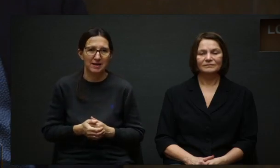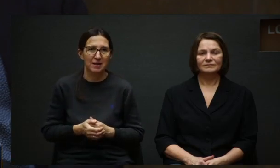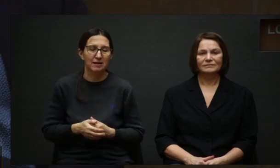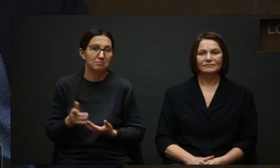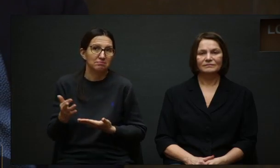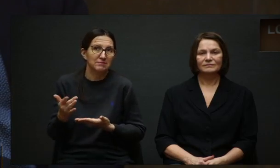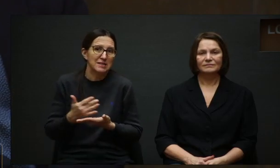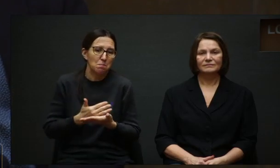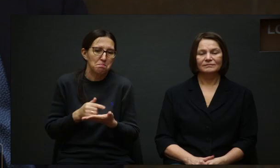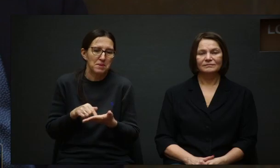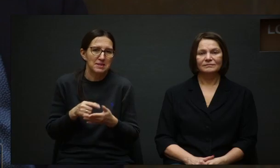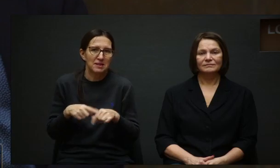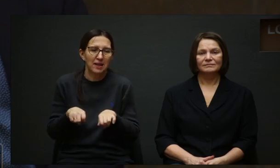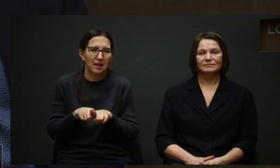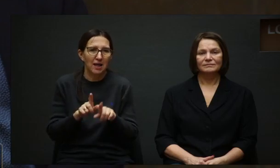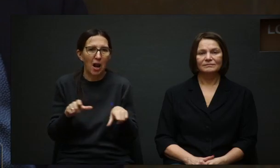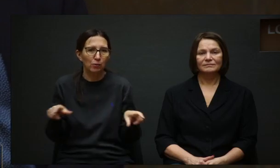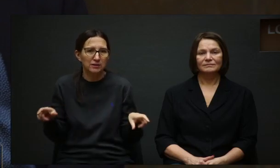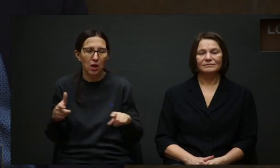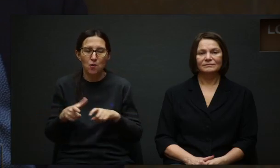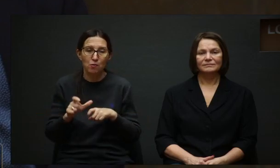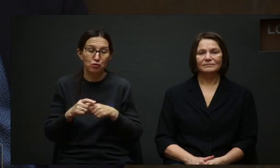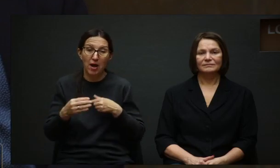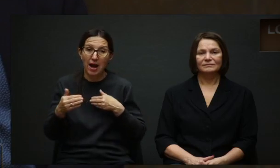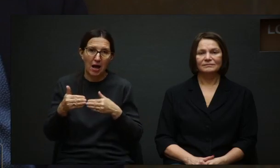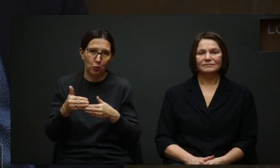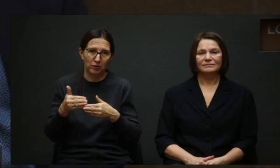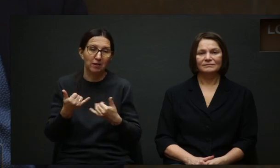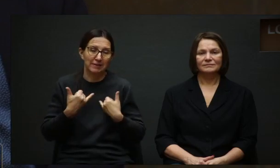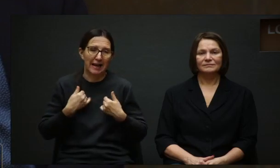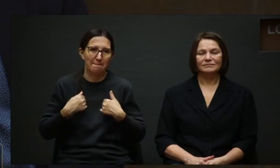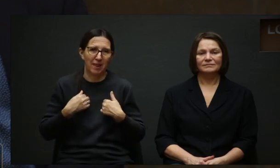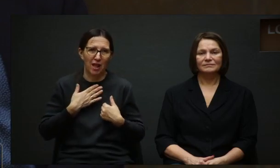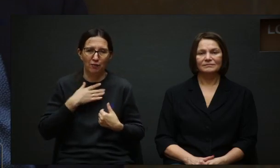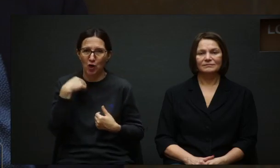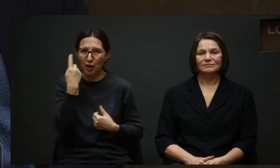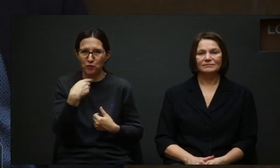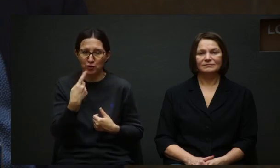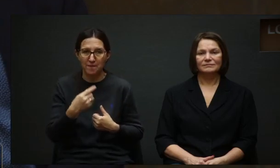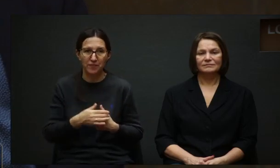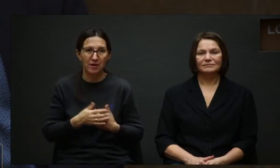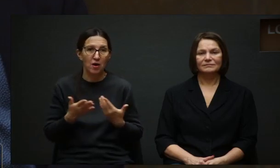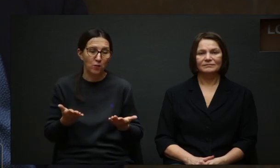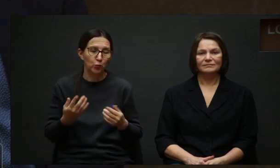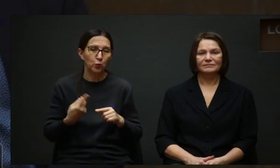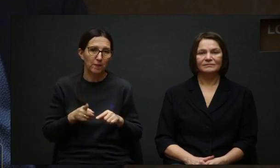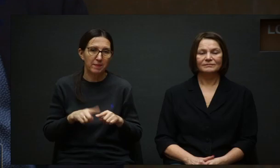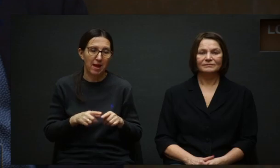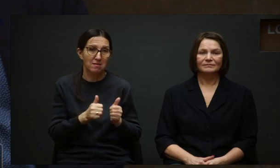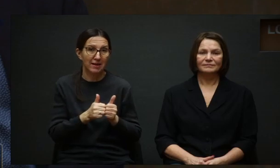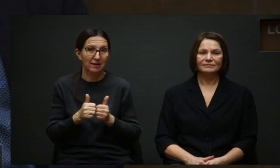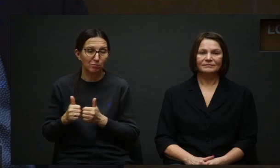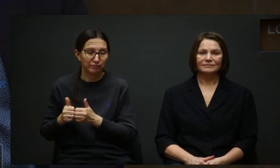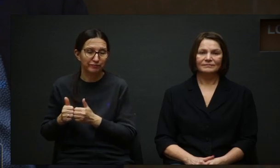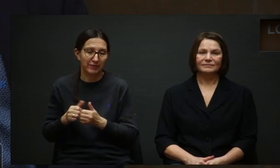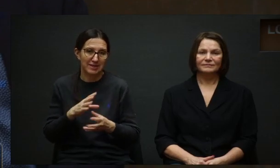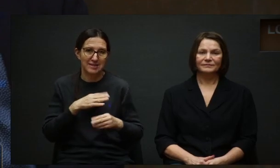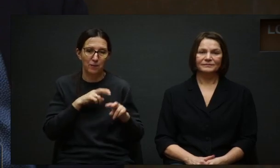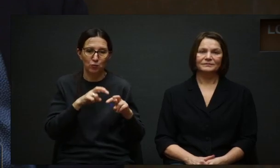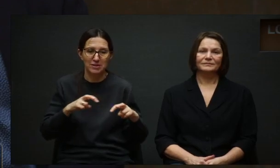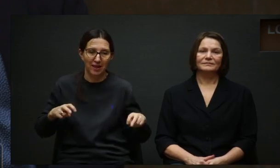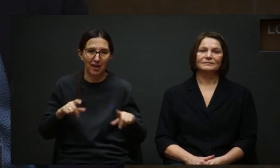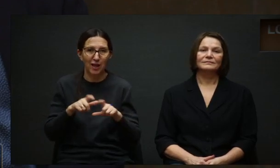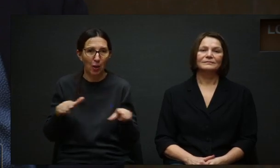Список этих людей, он очень короткий для меня лично. Тут мы рядом со мной сидят